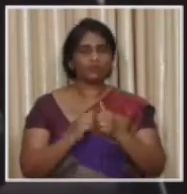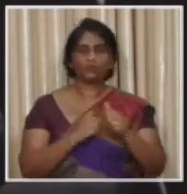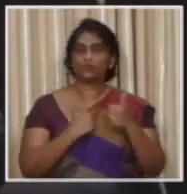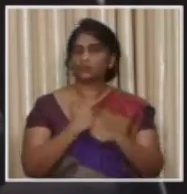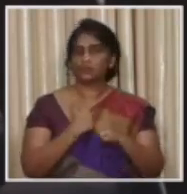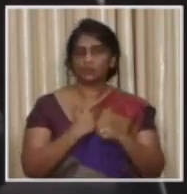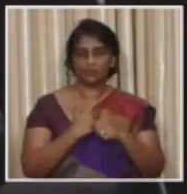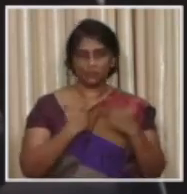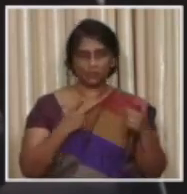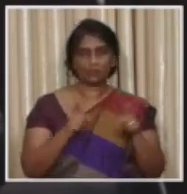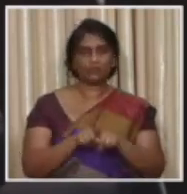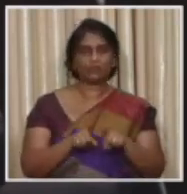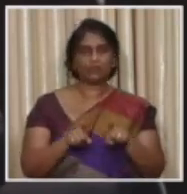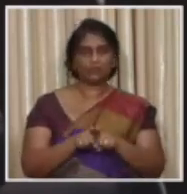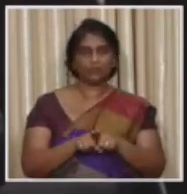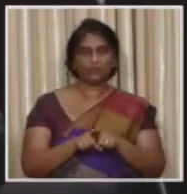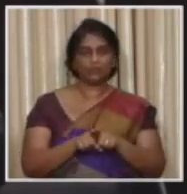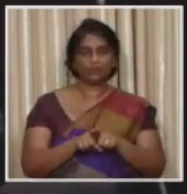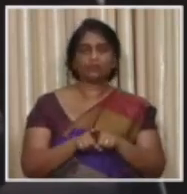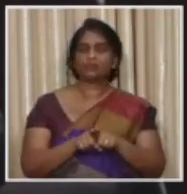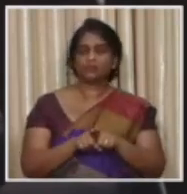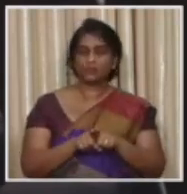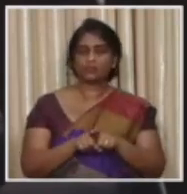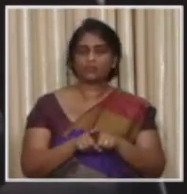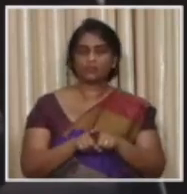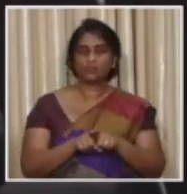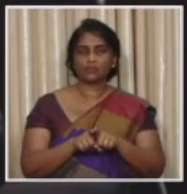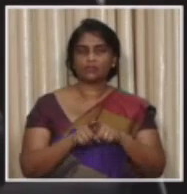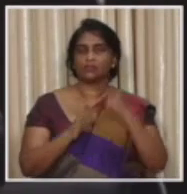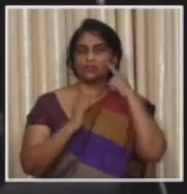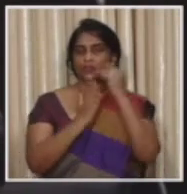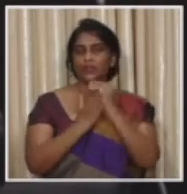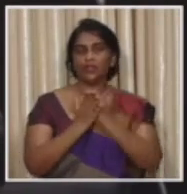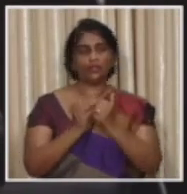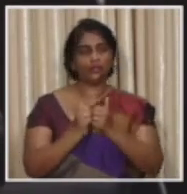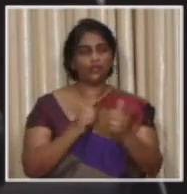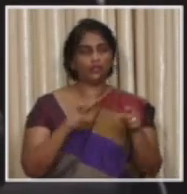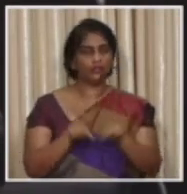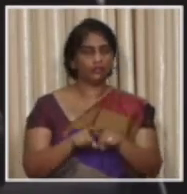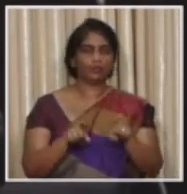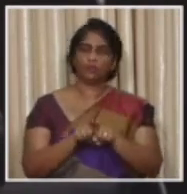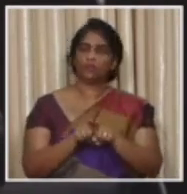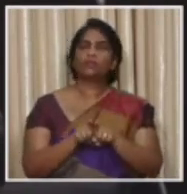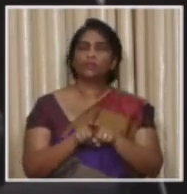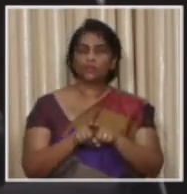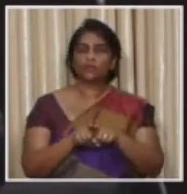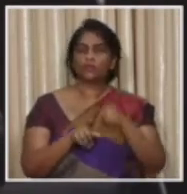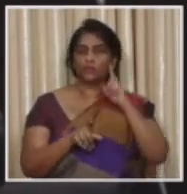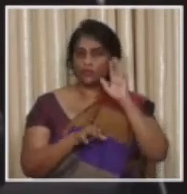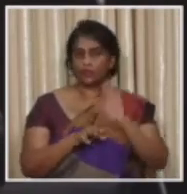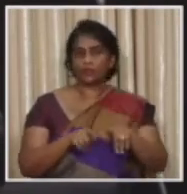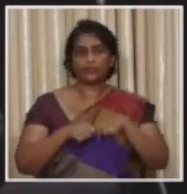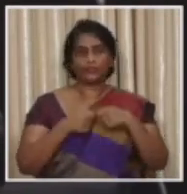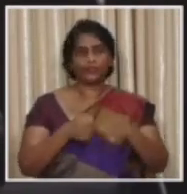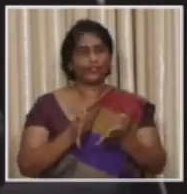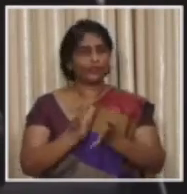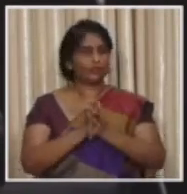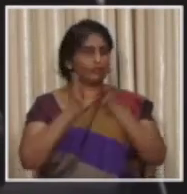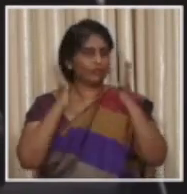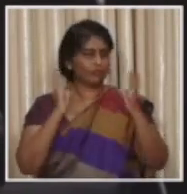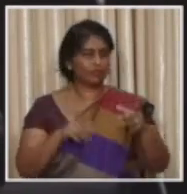නැහැ. ඒක ඉස්සරහට ගිහිල්ලා නැහැ. සමහර වෙලාවට එයාගේ වියදම් ටික ගත්තාම අසීමිත වියදම් ප්‍රමාණයක්